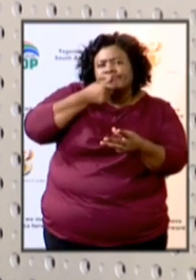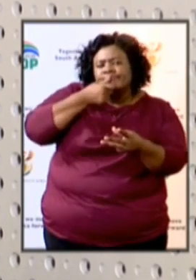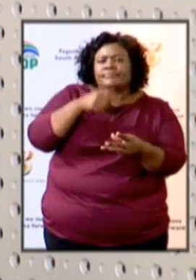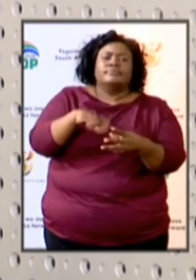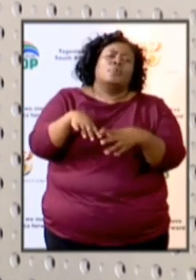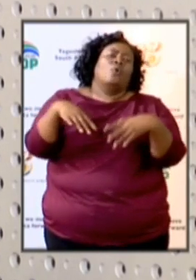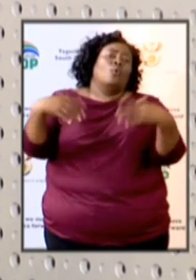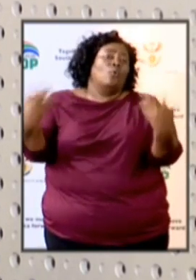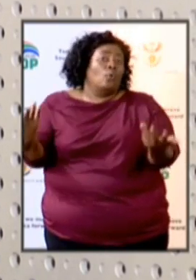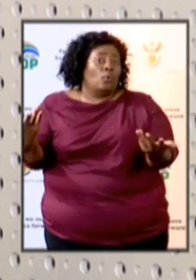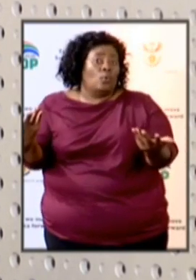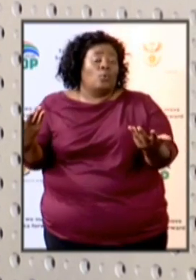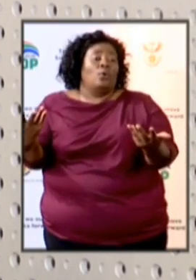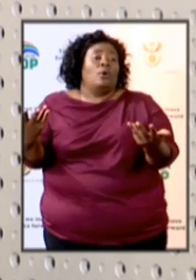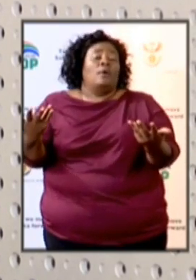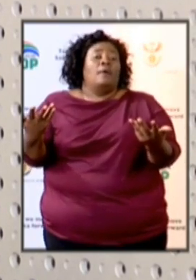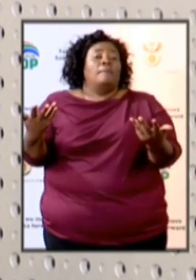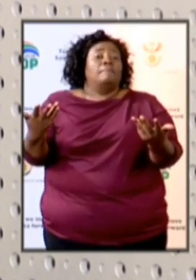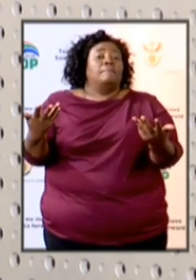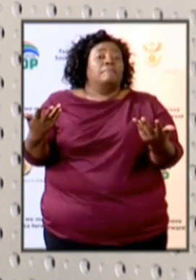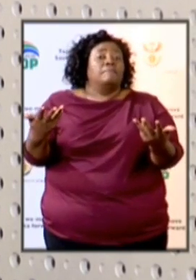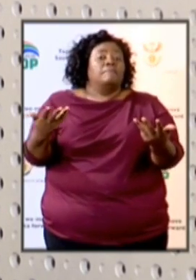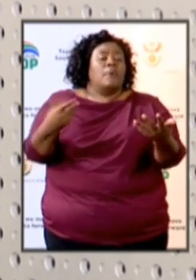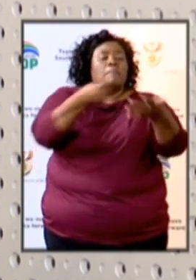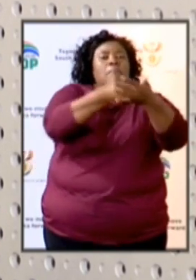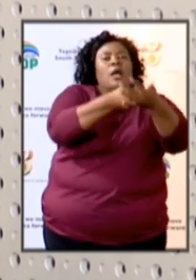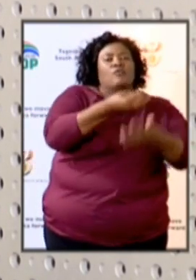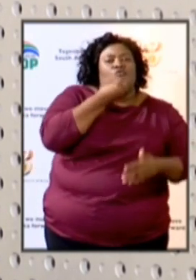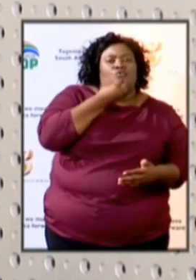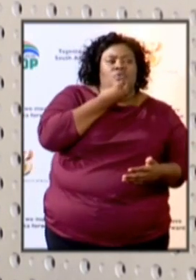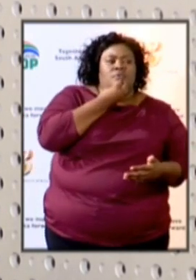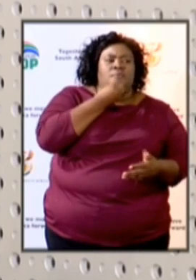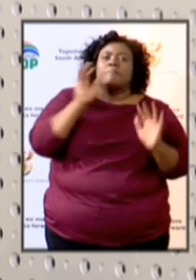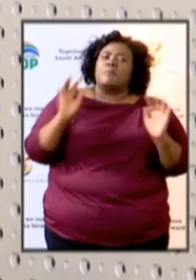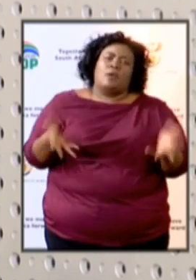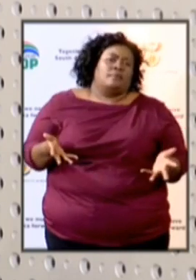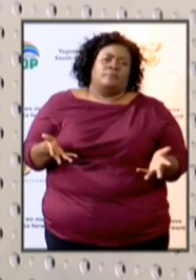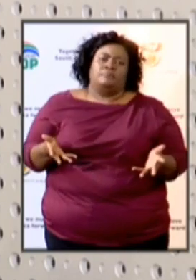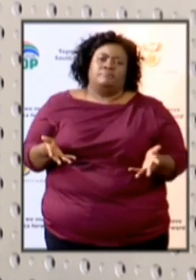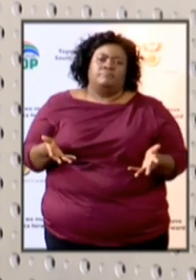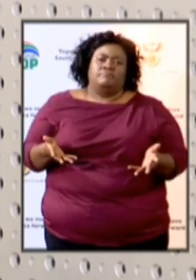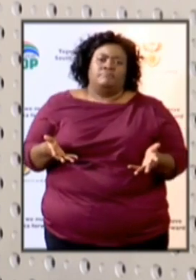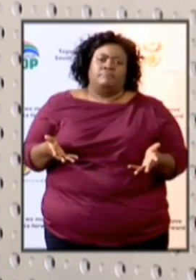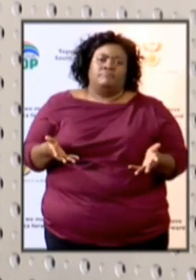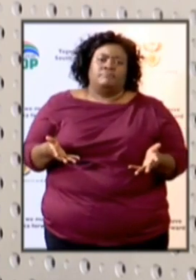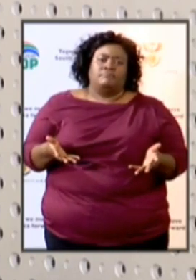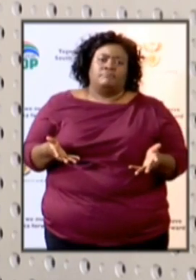Uphuma ekhaya ngoba uyothenga ukudla.